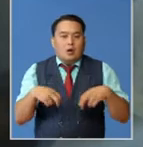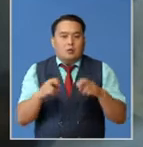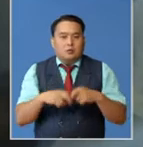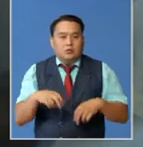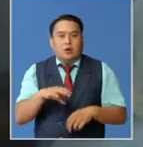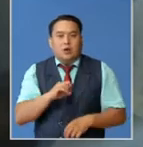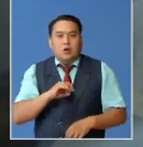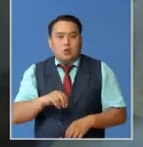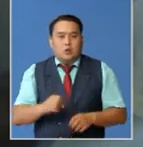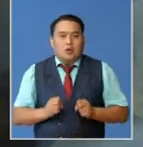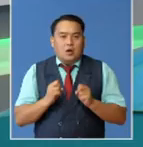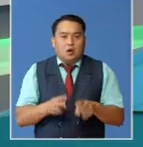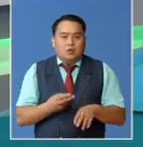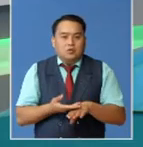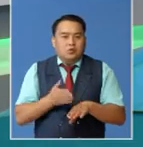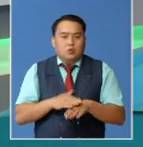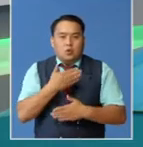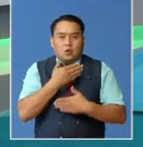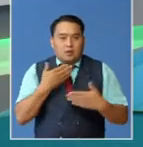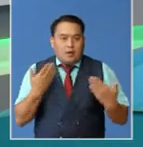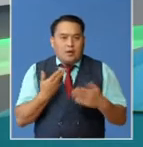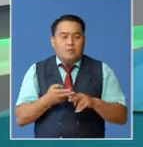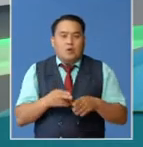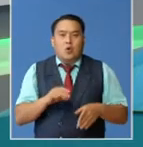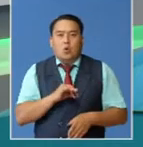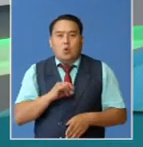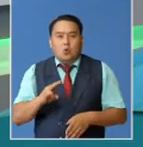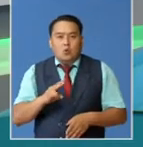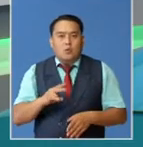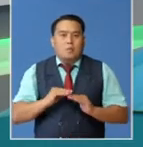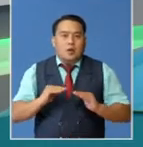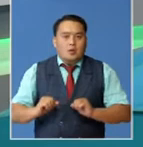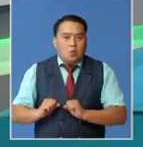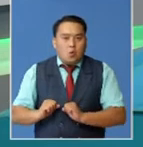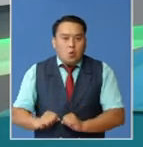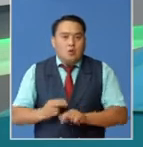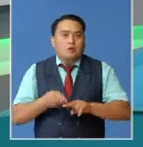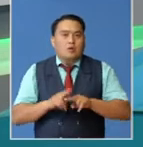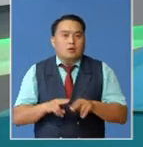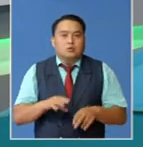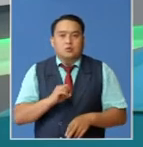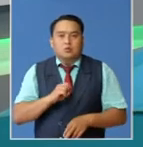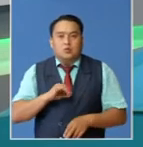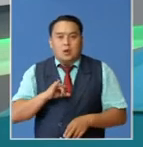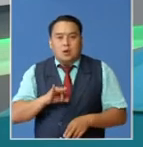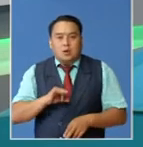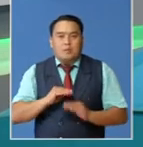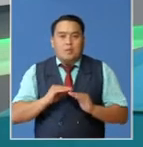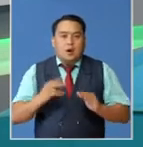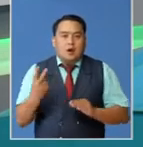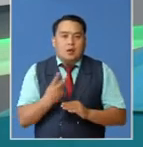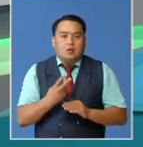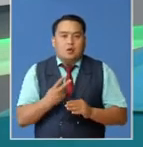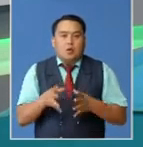Сайрагүл Сауытбайдың қылмысын онша ауыр емес деп бағалады. Біріккен ұлттар ұйымы балалар құқығы конвенциясын негізге алып, Сауытбайды екі